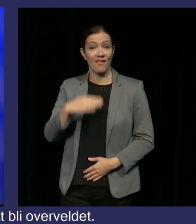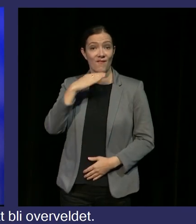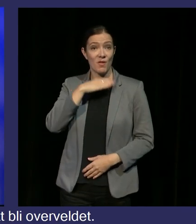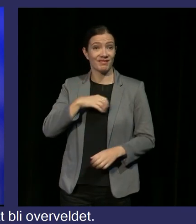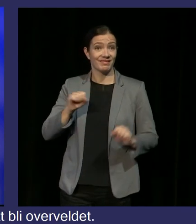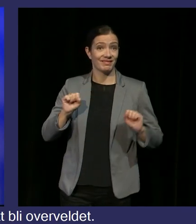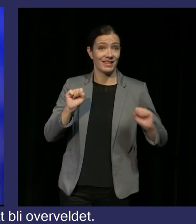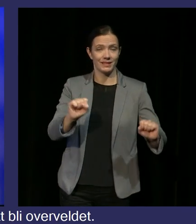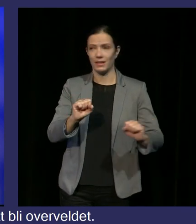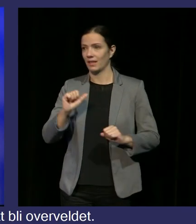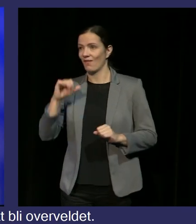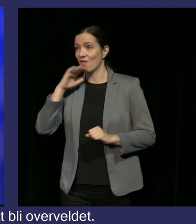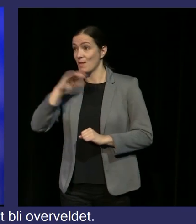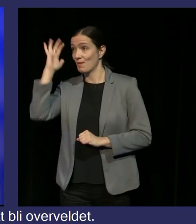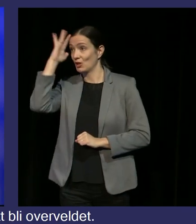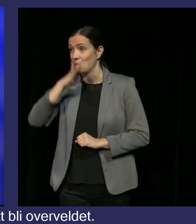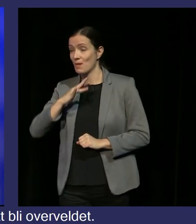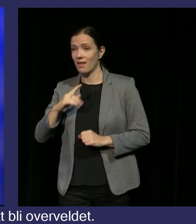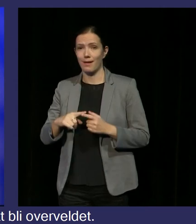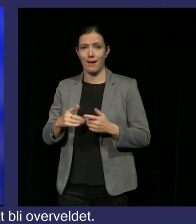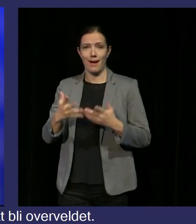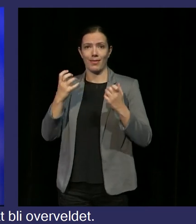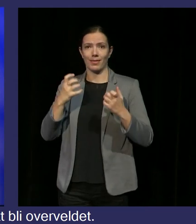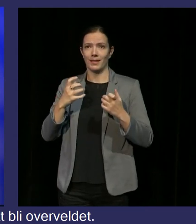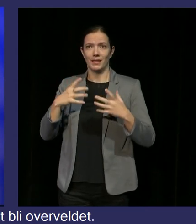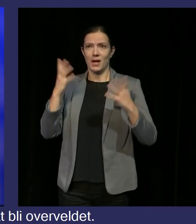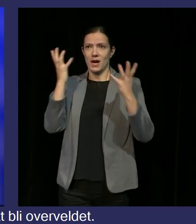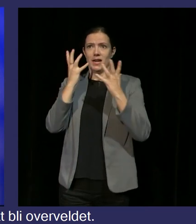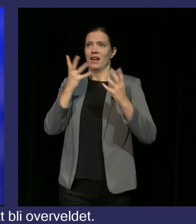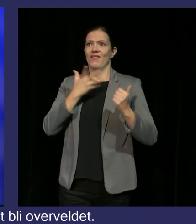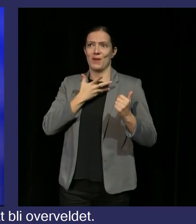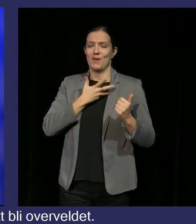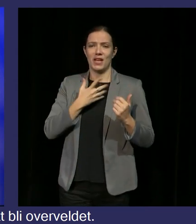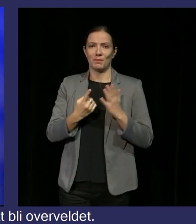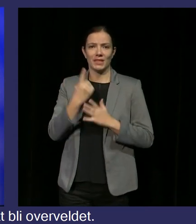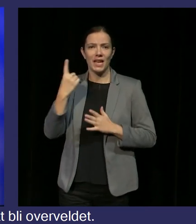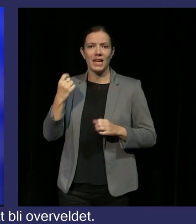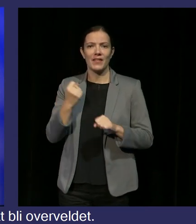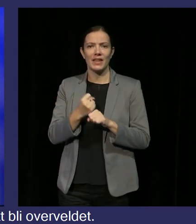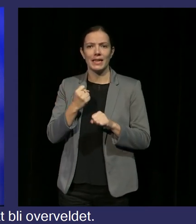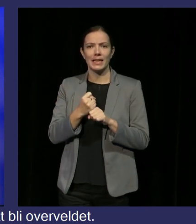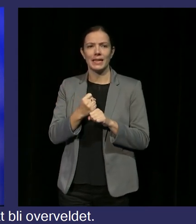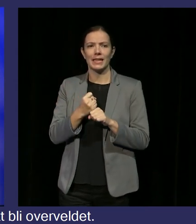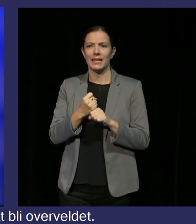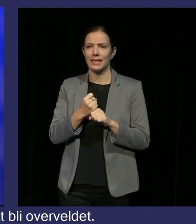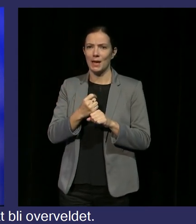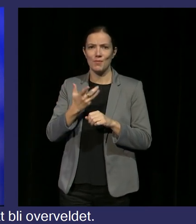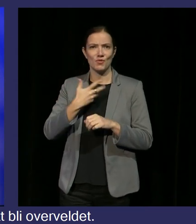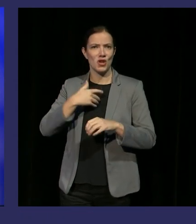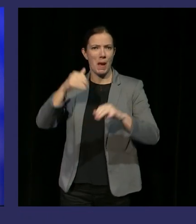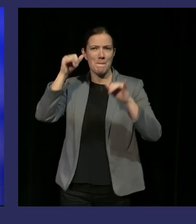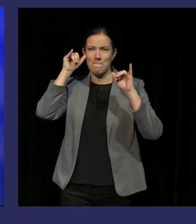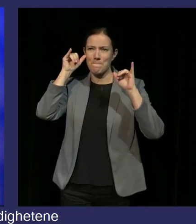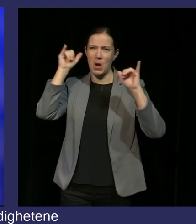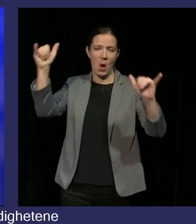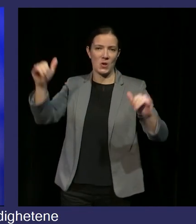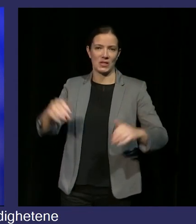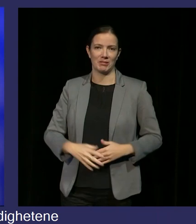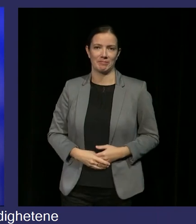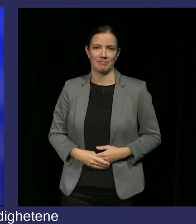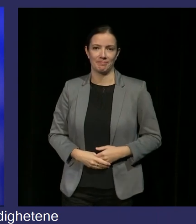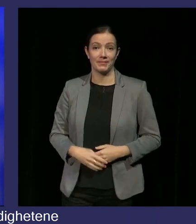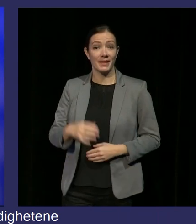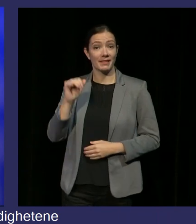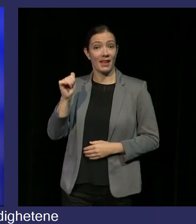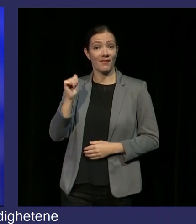stresset og bekymret og kan lett bli overveldet. Det kan rett og slett bli mye støy på linjer. Derfor